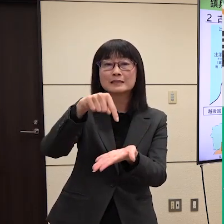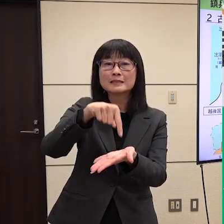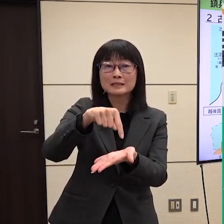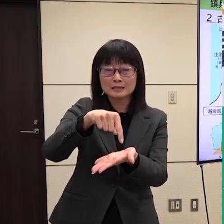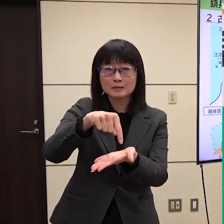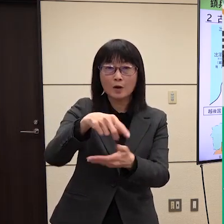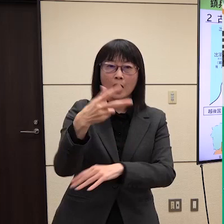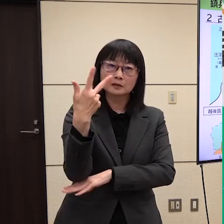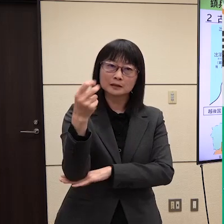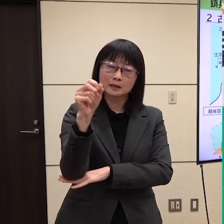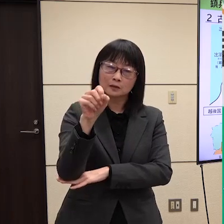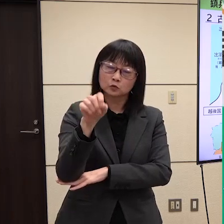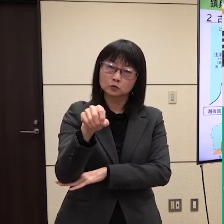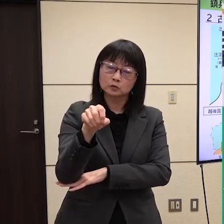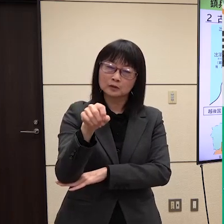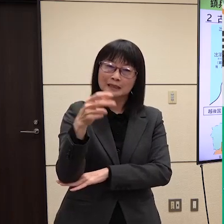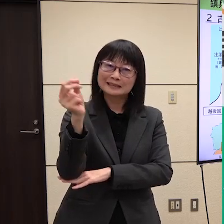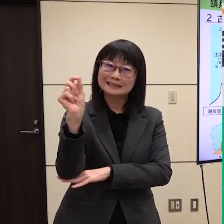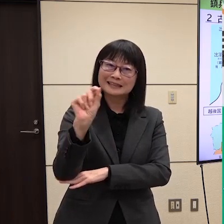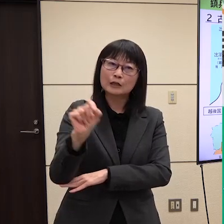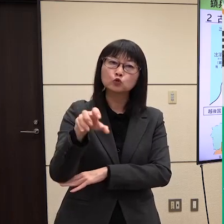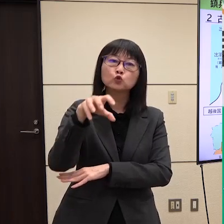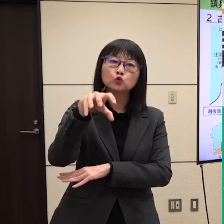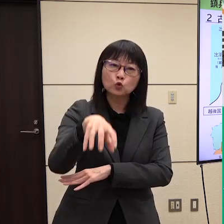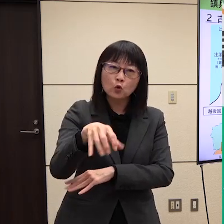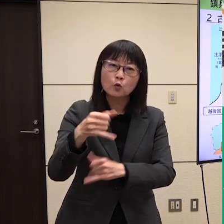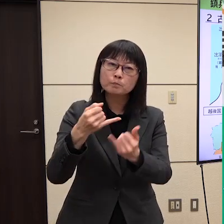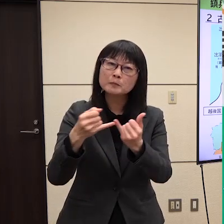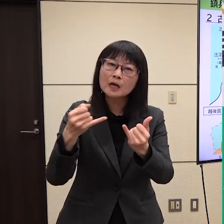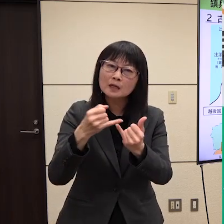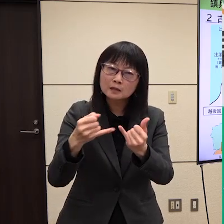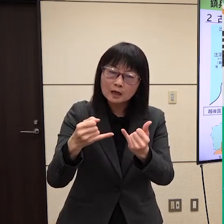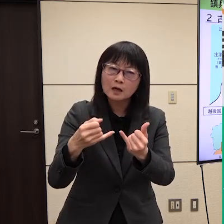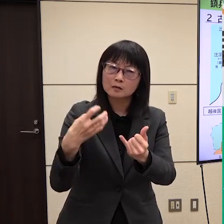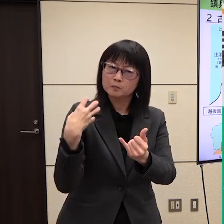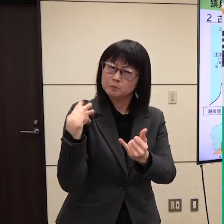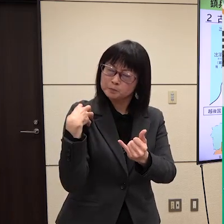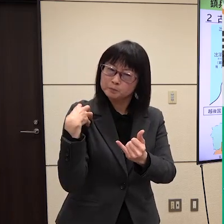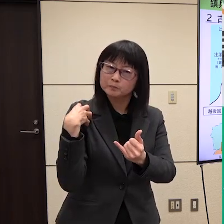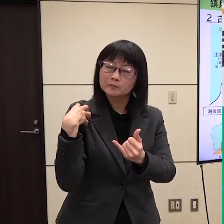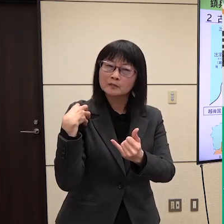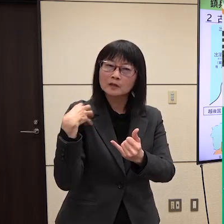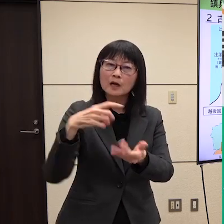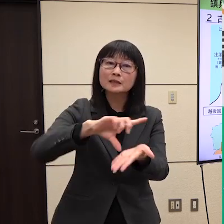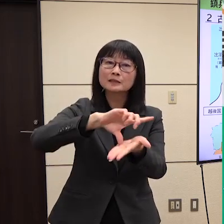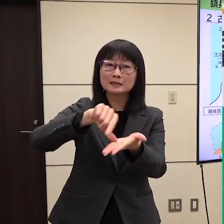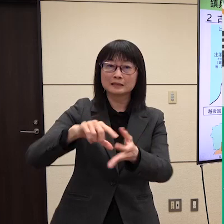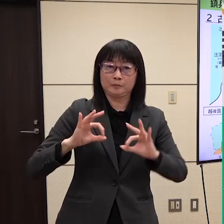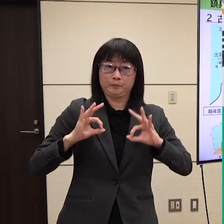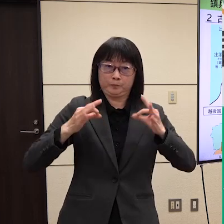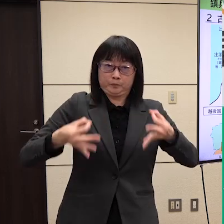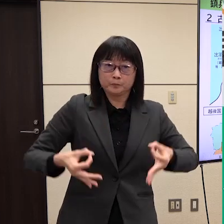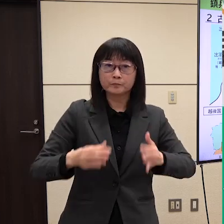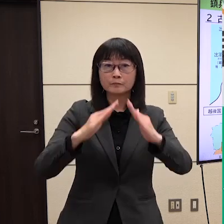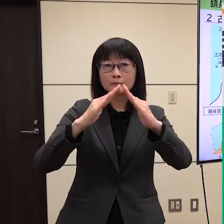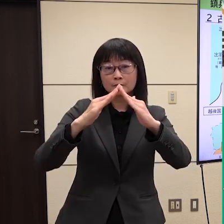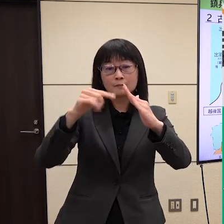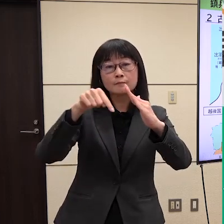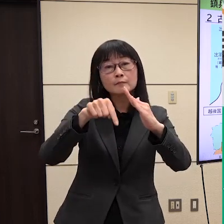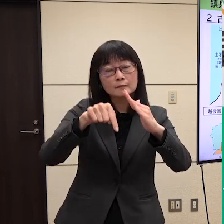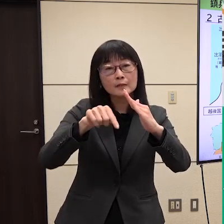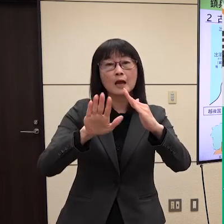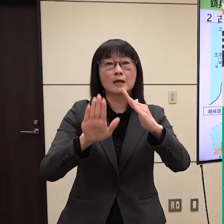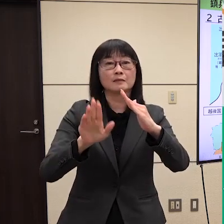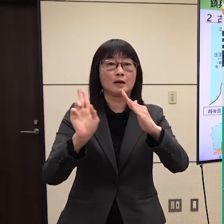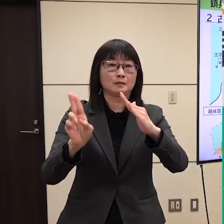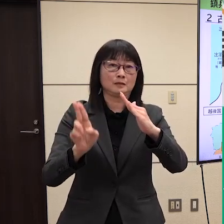でも役所的な機能を持つ有力者の居宅跡だというふうに、推定されるわけでありまして、これは